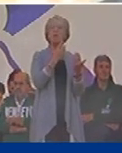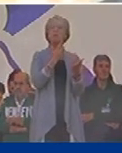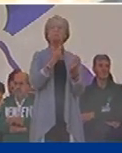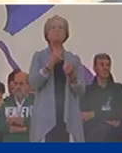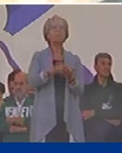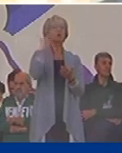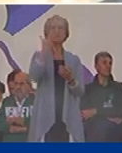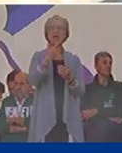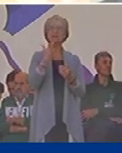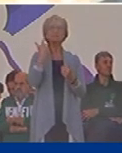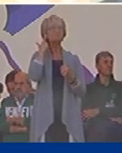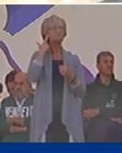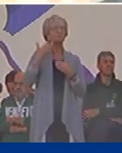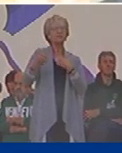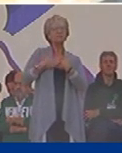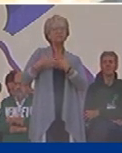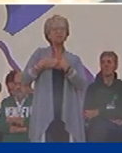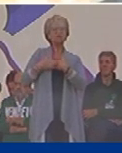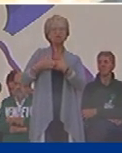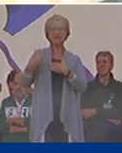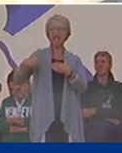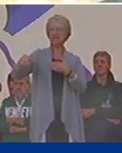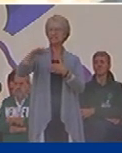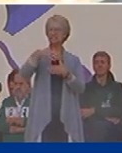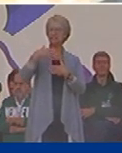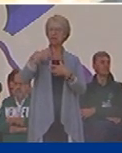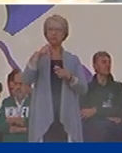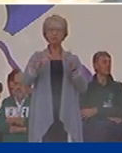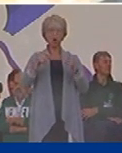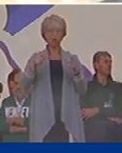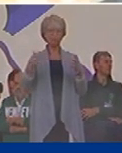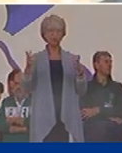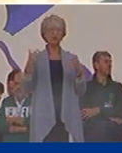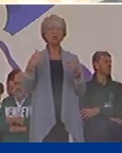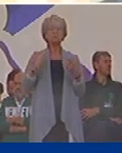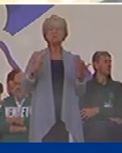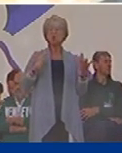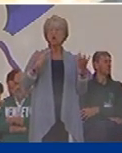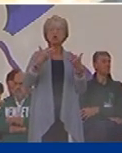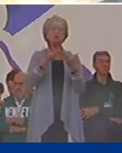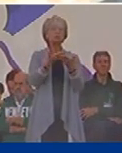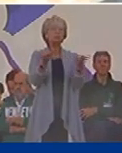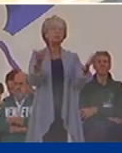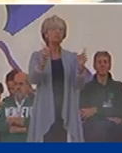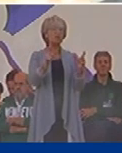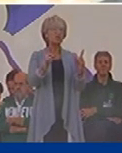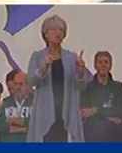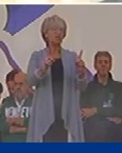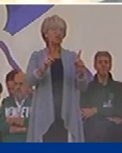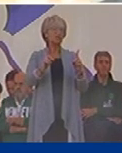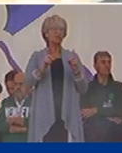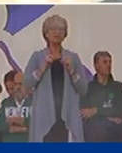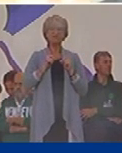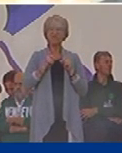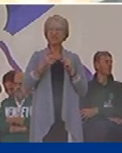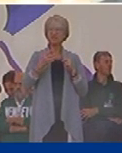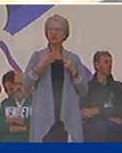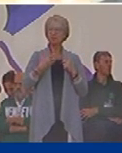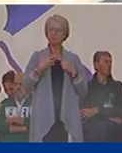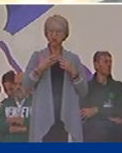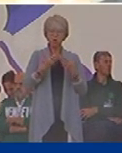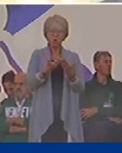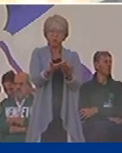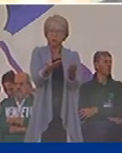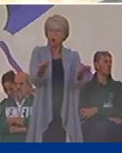vicinanza alla mia popolazione. Siamo gente che difende il proprio borgo, il proprio